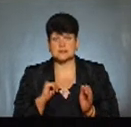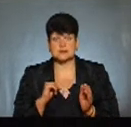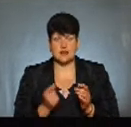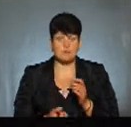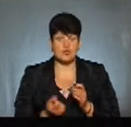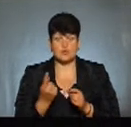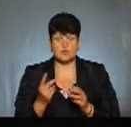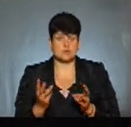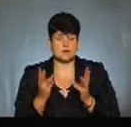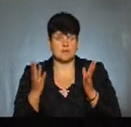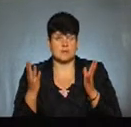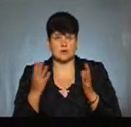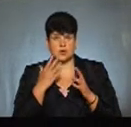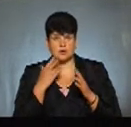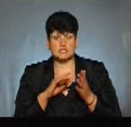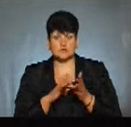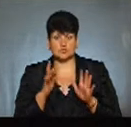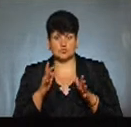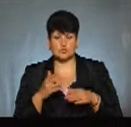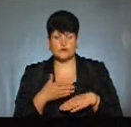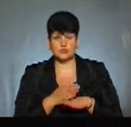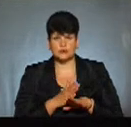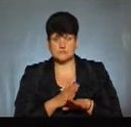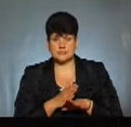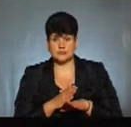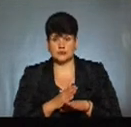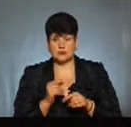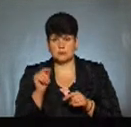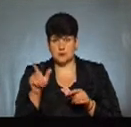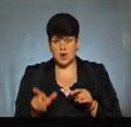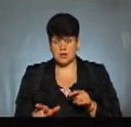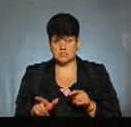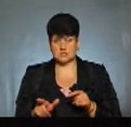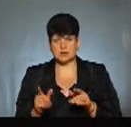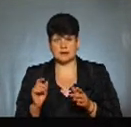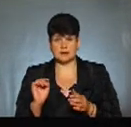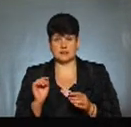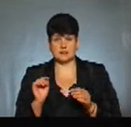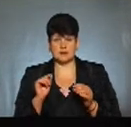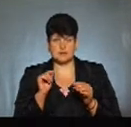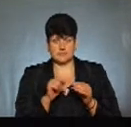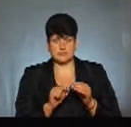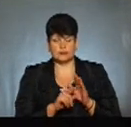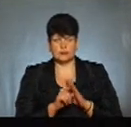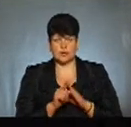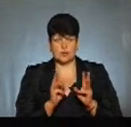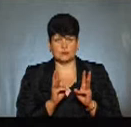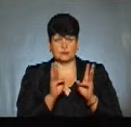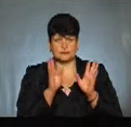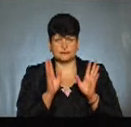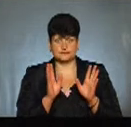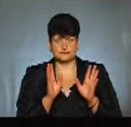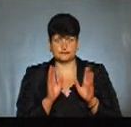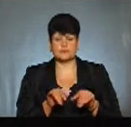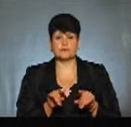коли шкло від розбитої пляшки сфокусує промінь на сухий якийсь листок чи папір, і тоді стається займання.